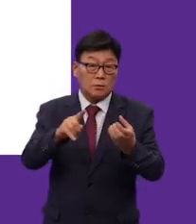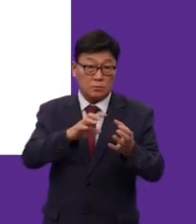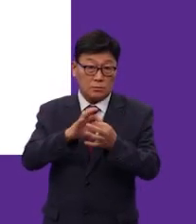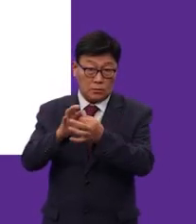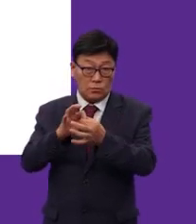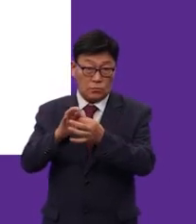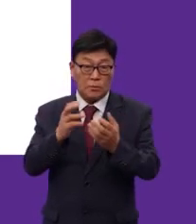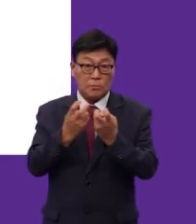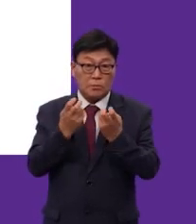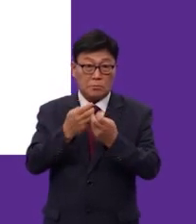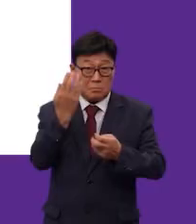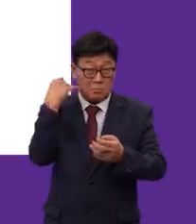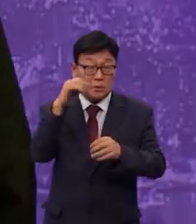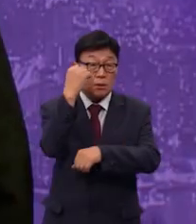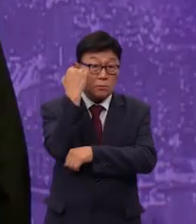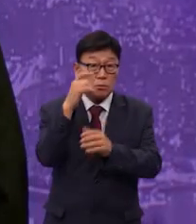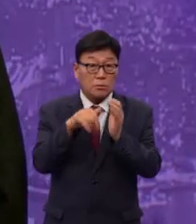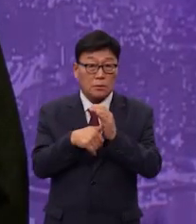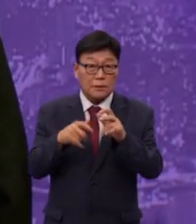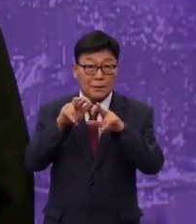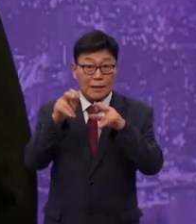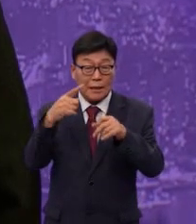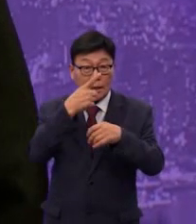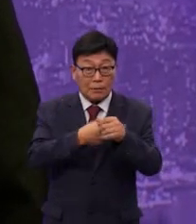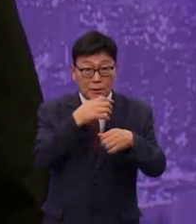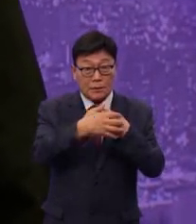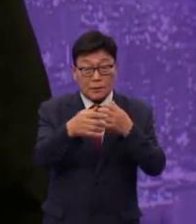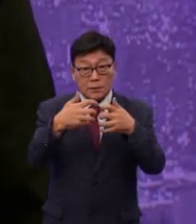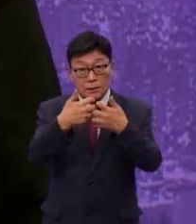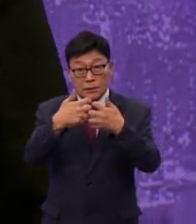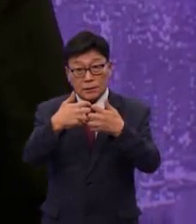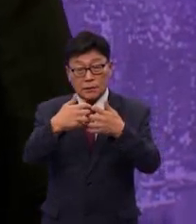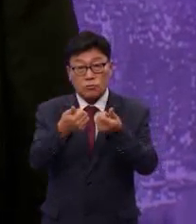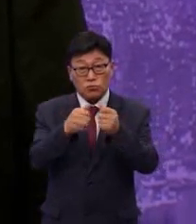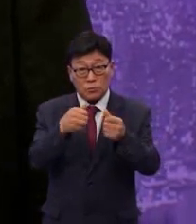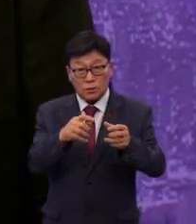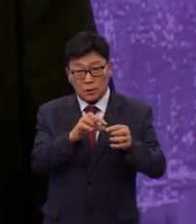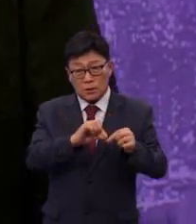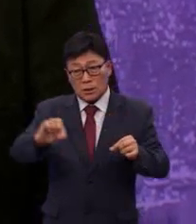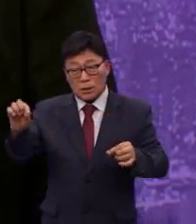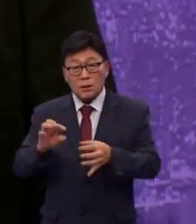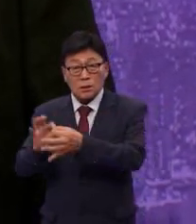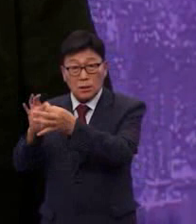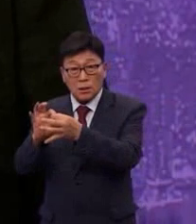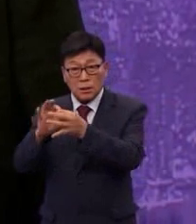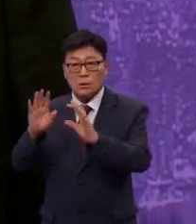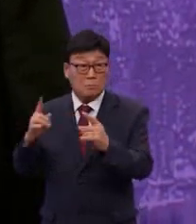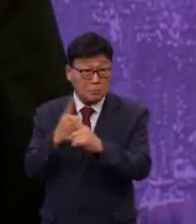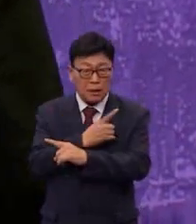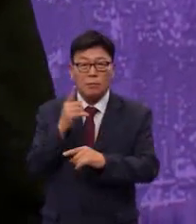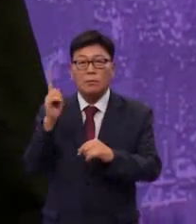방법입니다. 기존에는 장애인 하이패스 단말기에 지문 인식기를 유선으로 연결했습니다만 개선